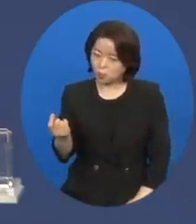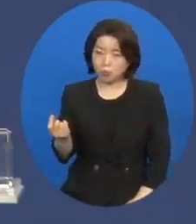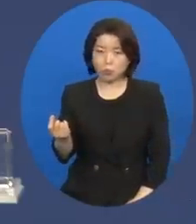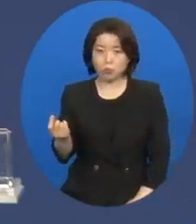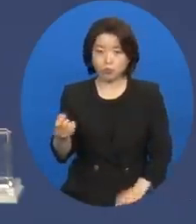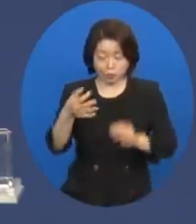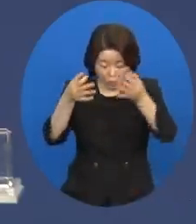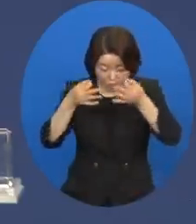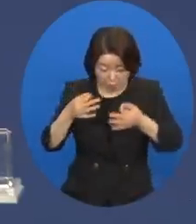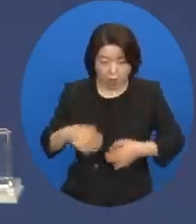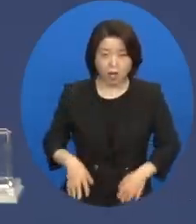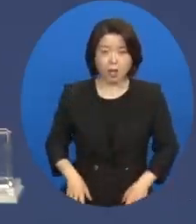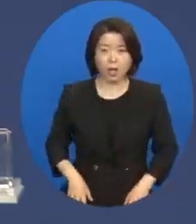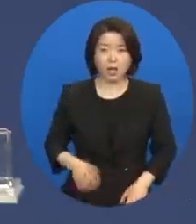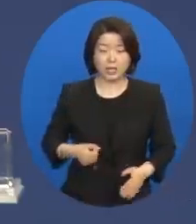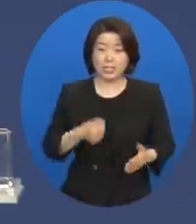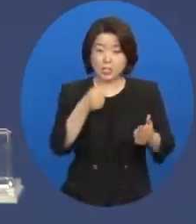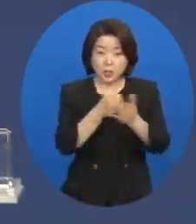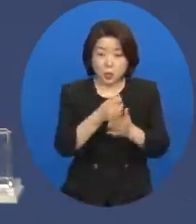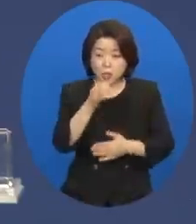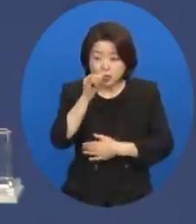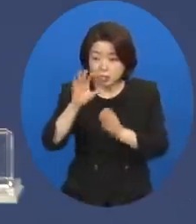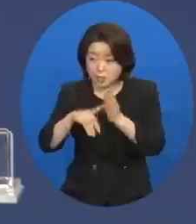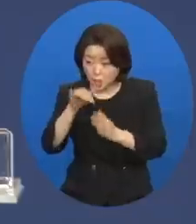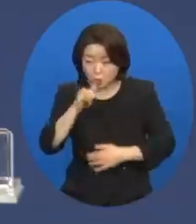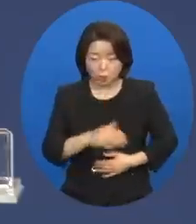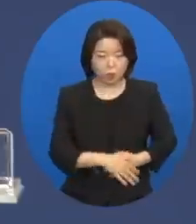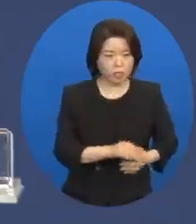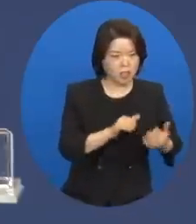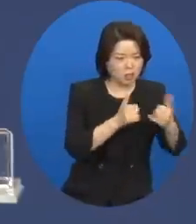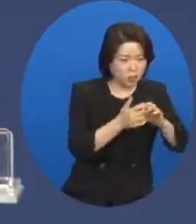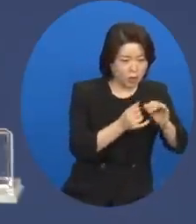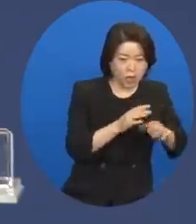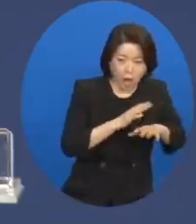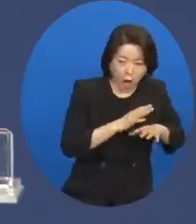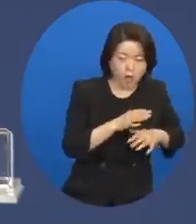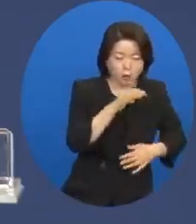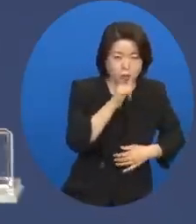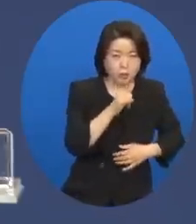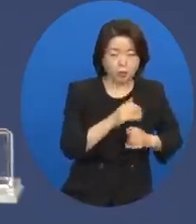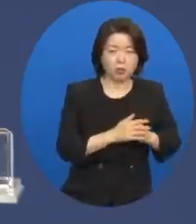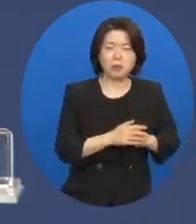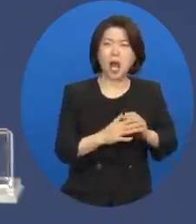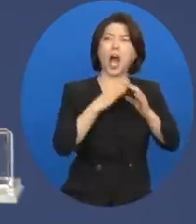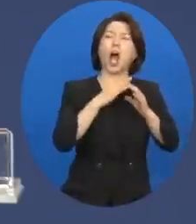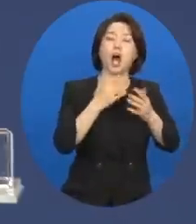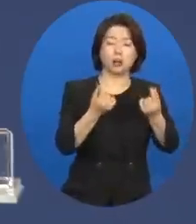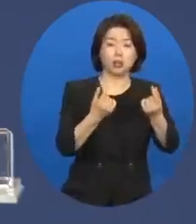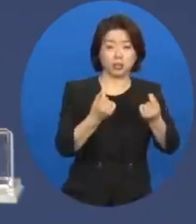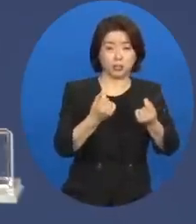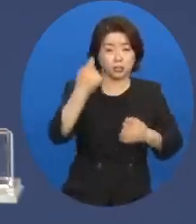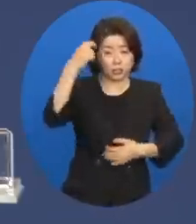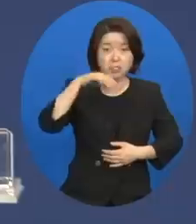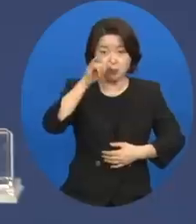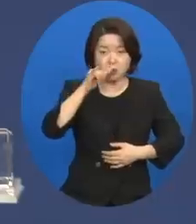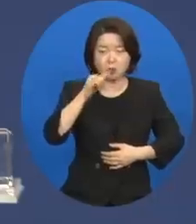왜냐하면 용기가 있을 때만 있는 게 아니라 죽을 것 같은 두려움이 나를 목을 졸라오는 것도 사실이거든요.